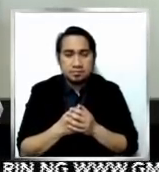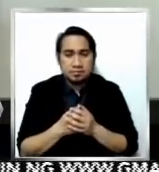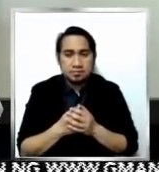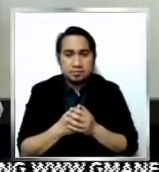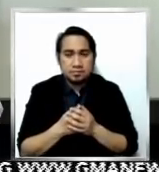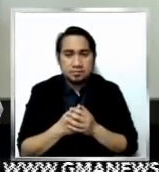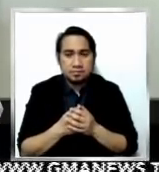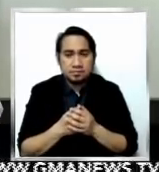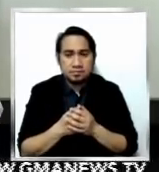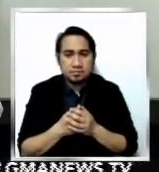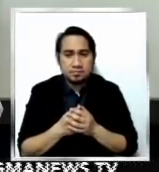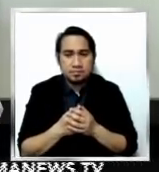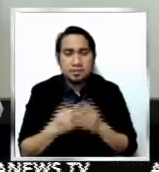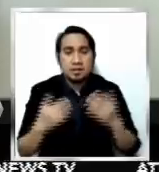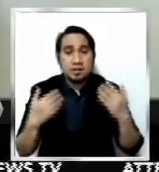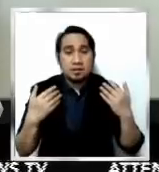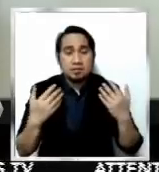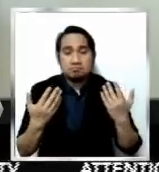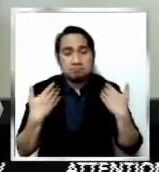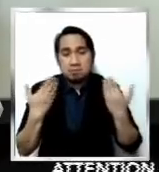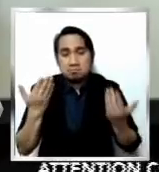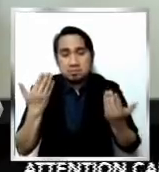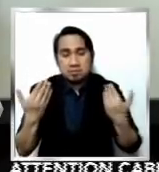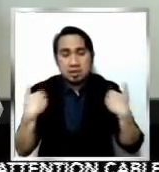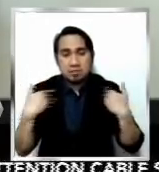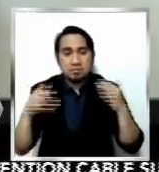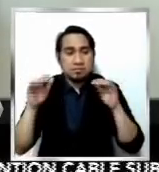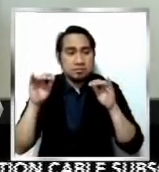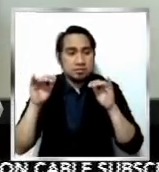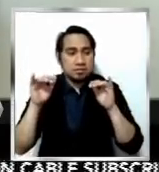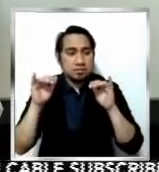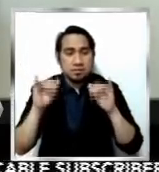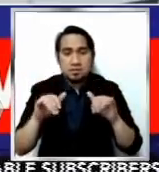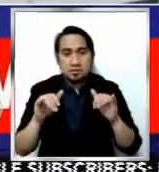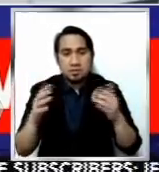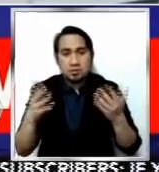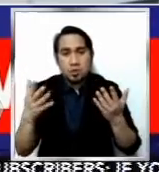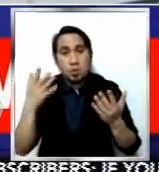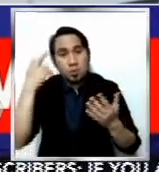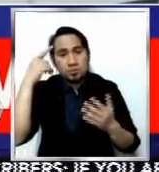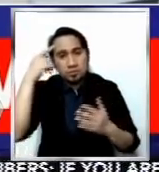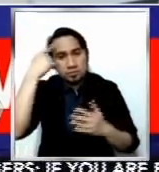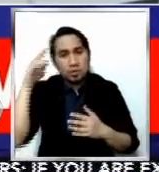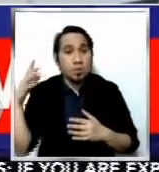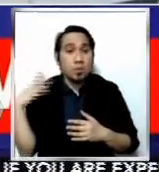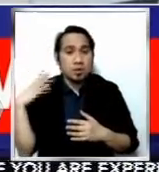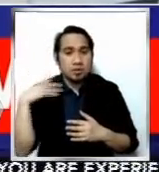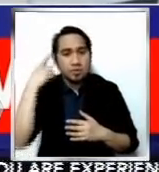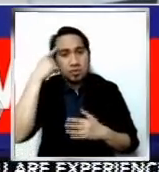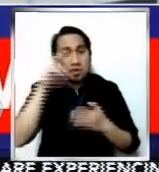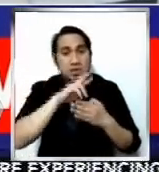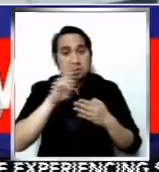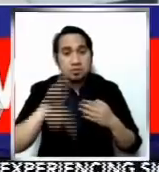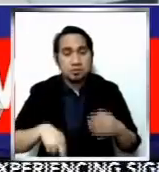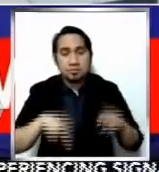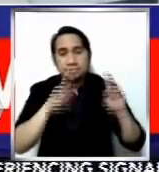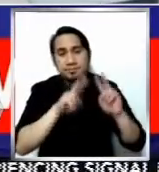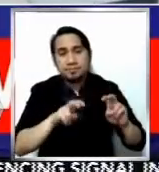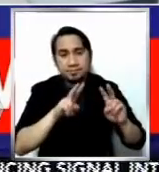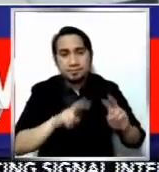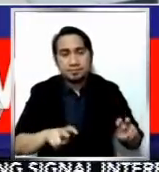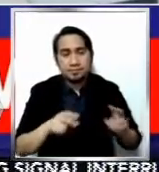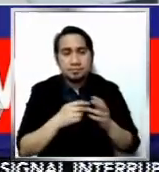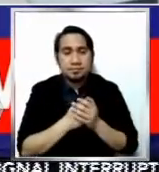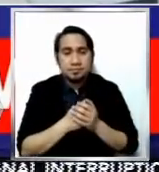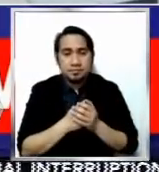he may have to stay pending the result of the investigation. Si Philippine Ambassador to China, Chito Santa Romana, wala